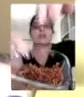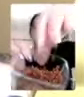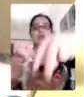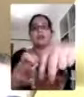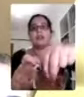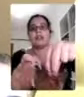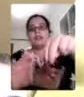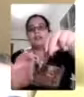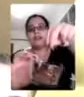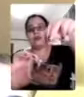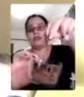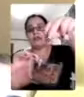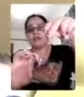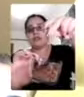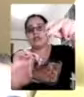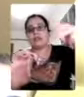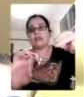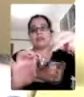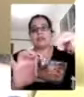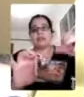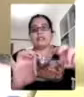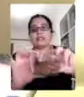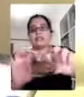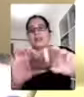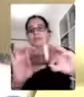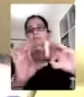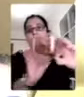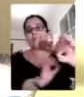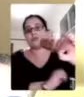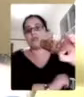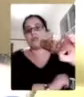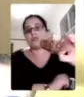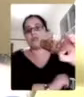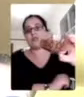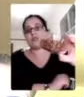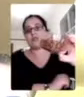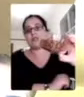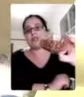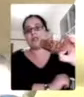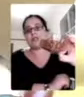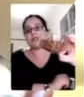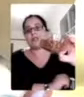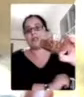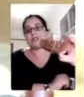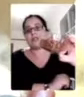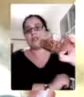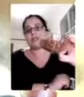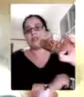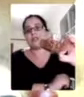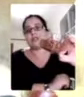takır kuru. Ve bunu içeceğim süre bir